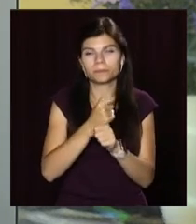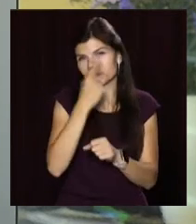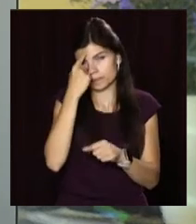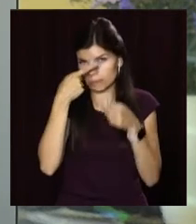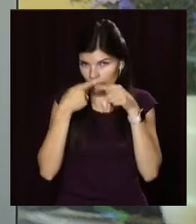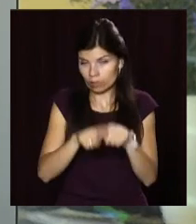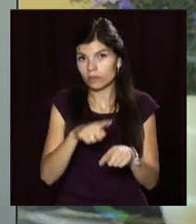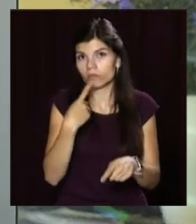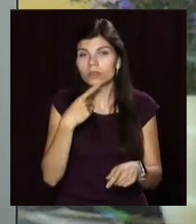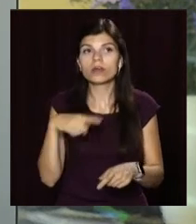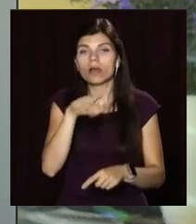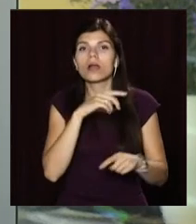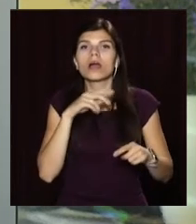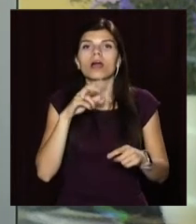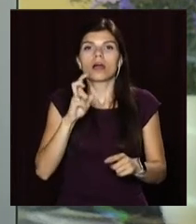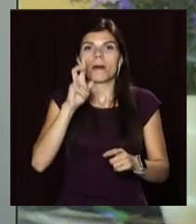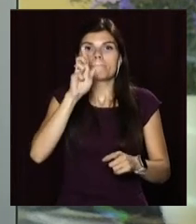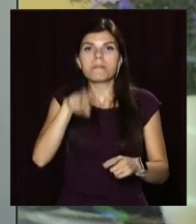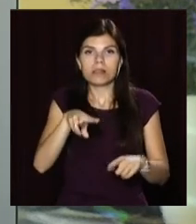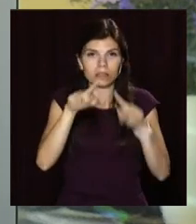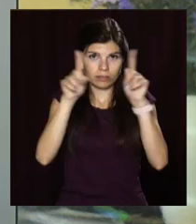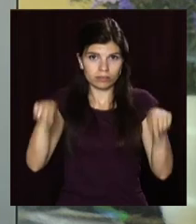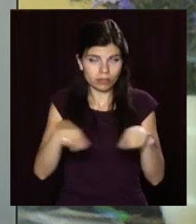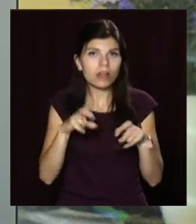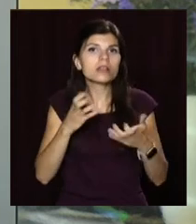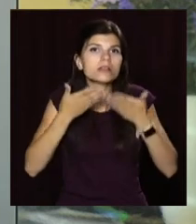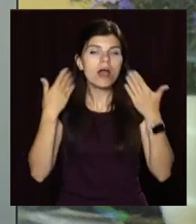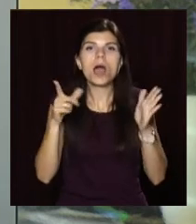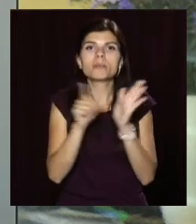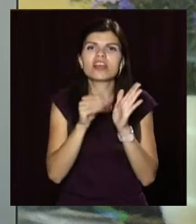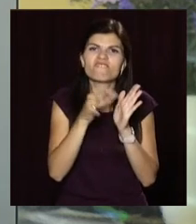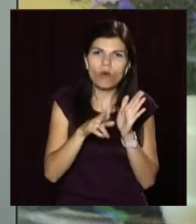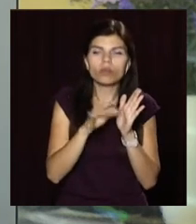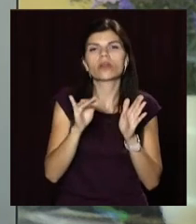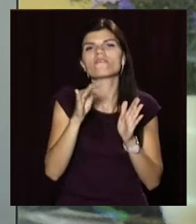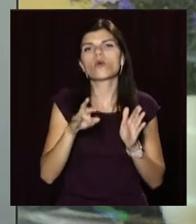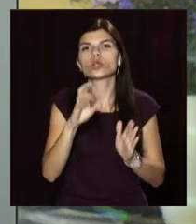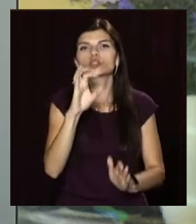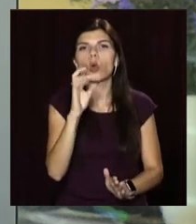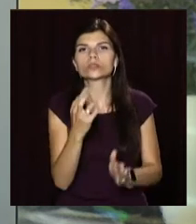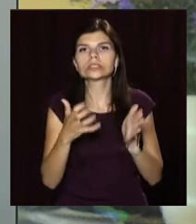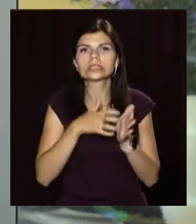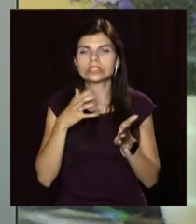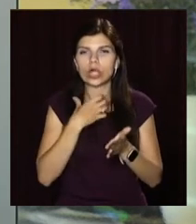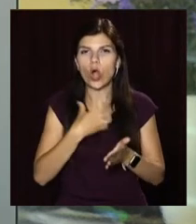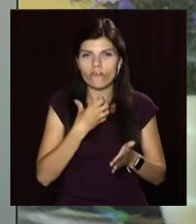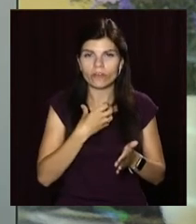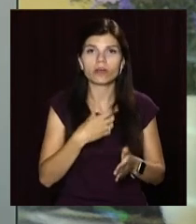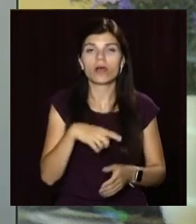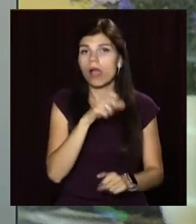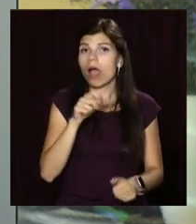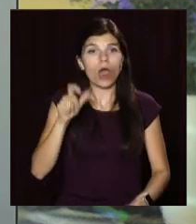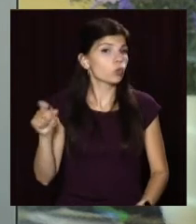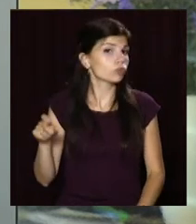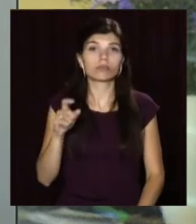Розробники інновації кажуть, роботодавці позбудуться паперової тяганини з пенсійним фондом і фондом соцстрахування. А людям